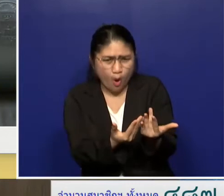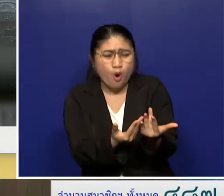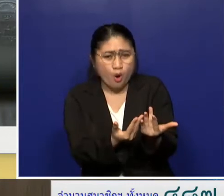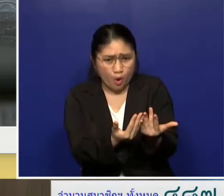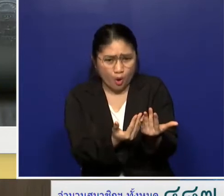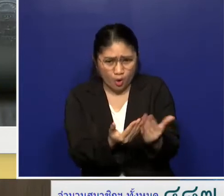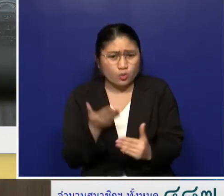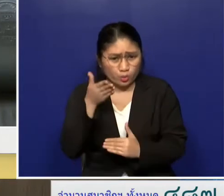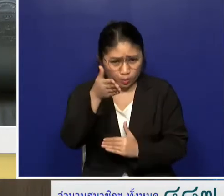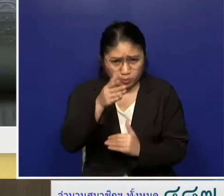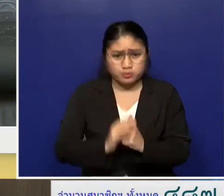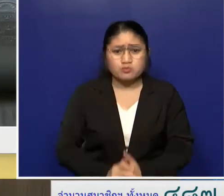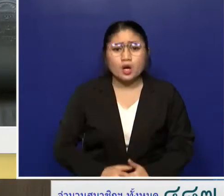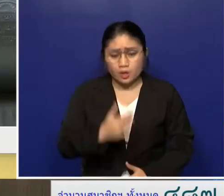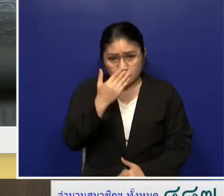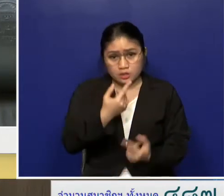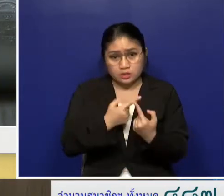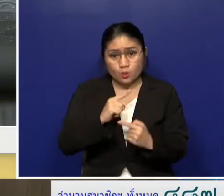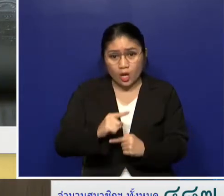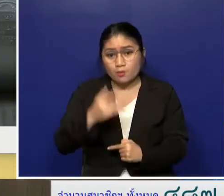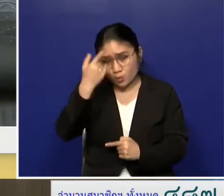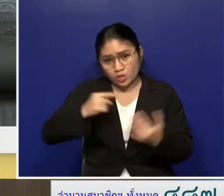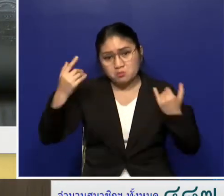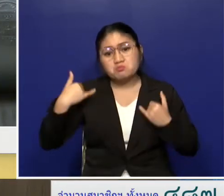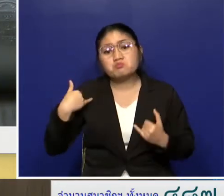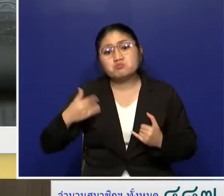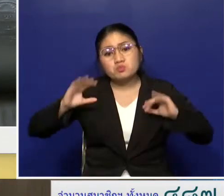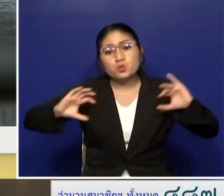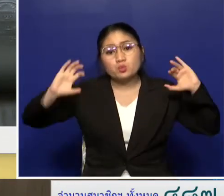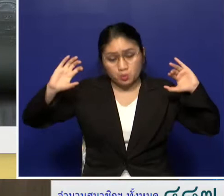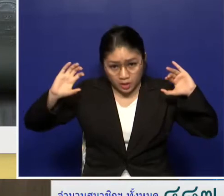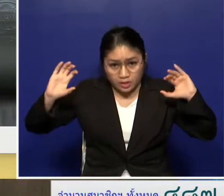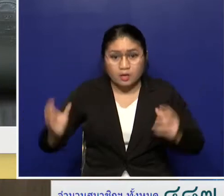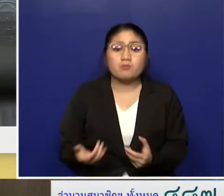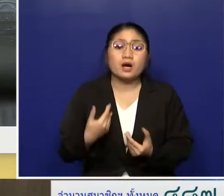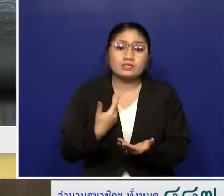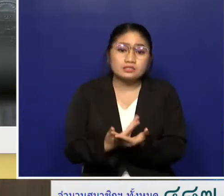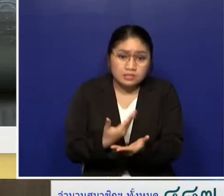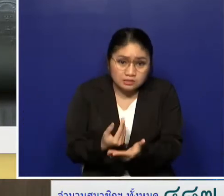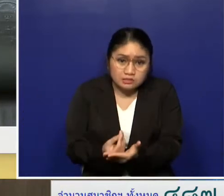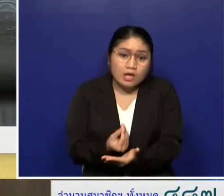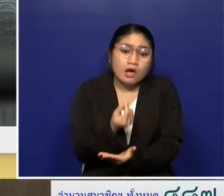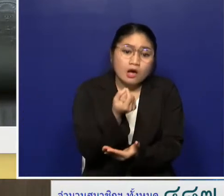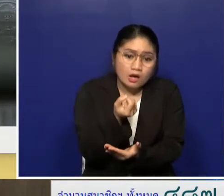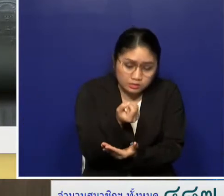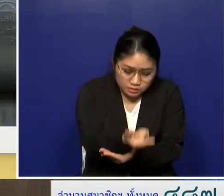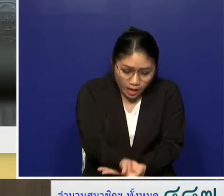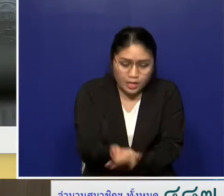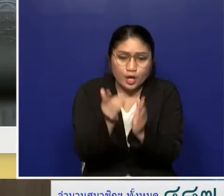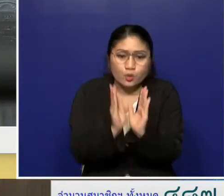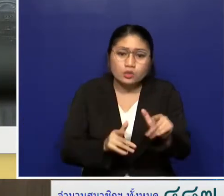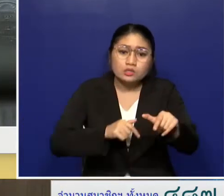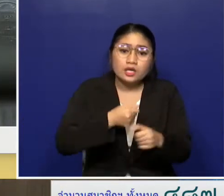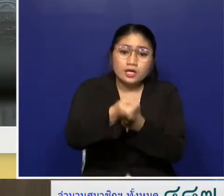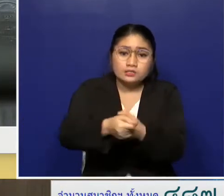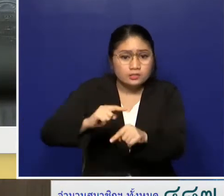เงินช่วยเหลอให้พี่น้เกษตรกร และชาวORA พืชนิต อน ๆ เรีบร้อยแล้วตอนนี้นะครับ ระยะเวลาลวเลย